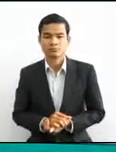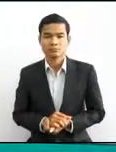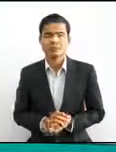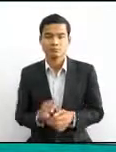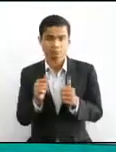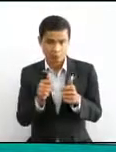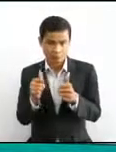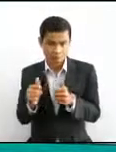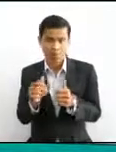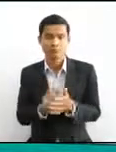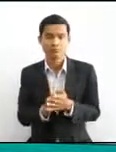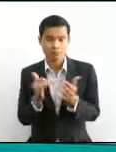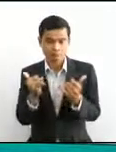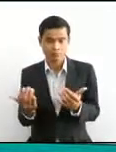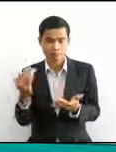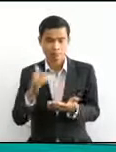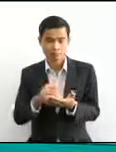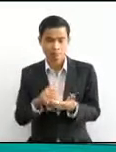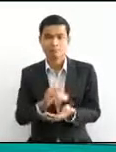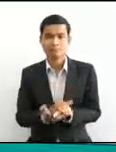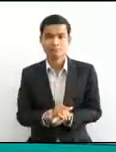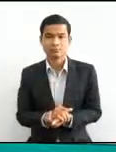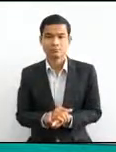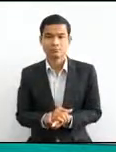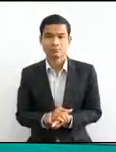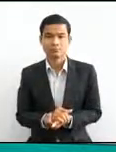Chà, là ơ nà con ta mà đông tiết.